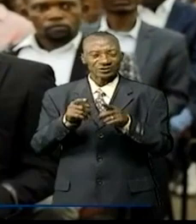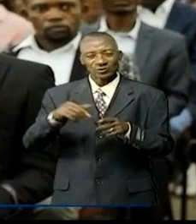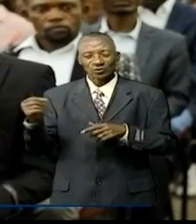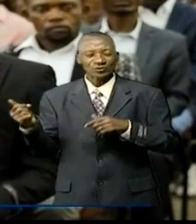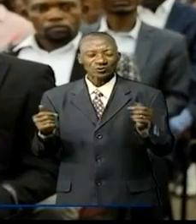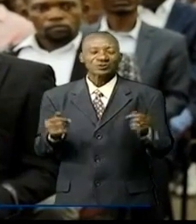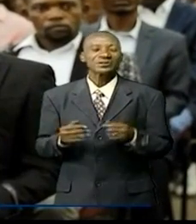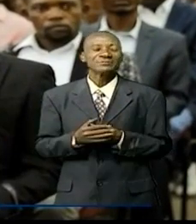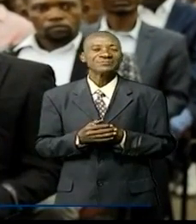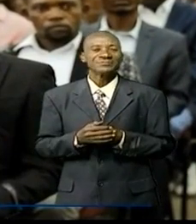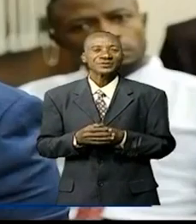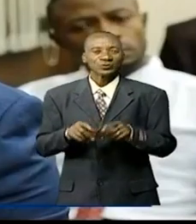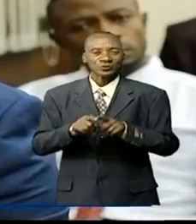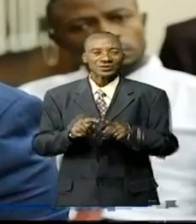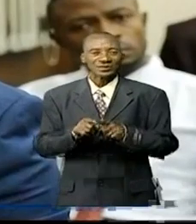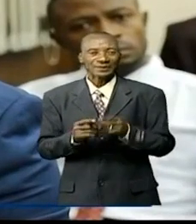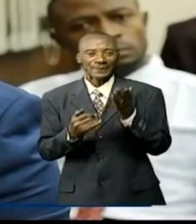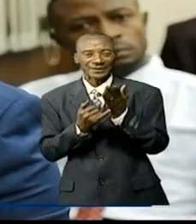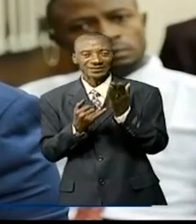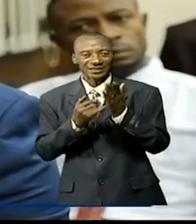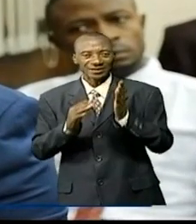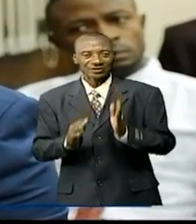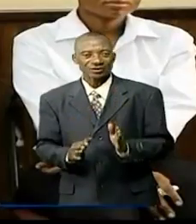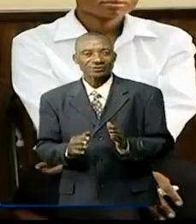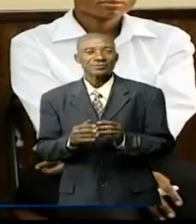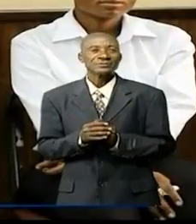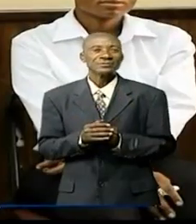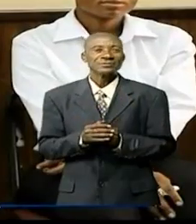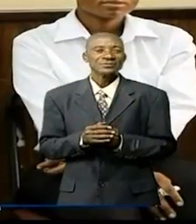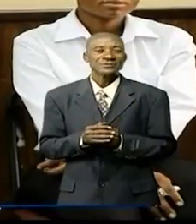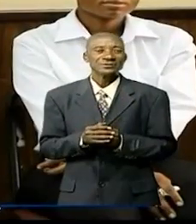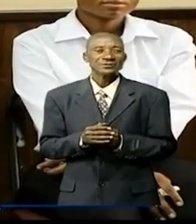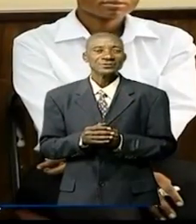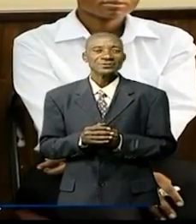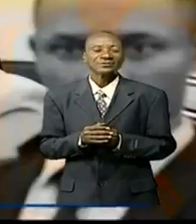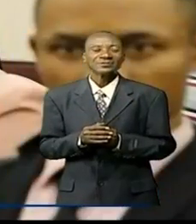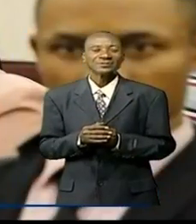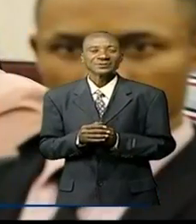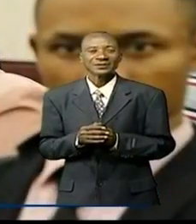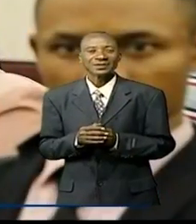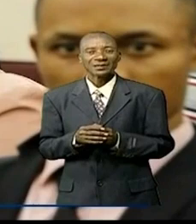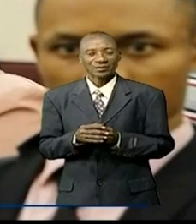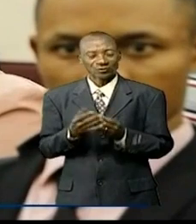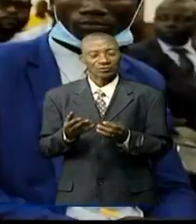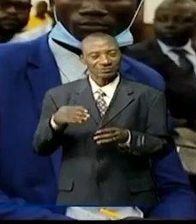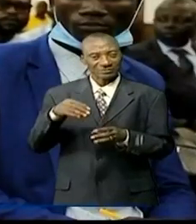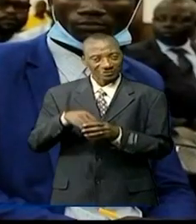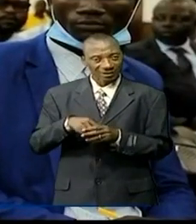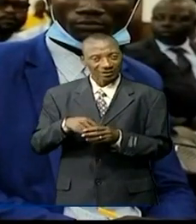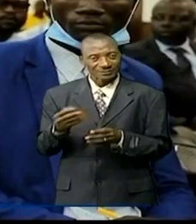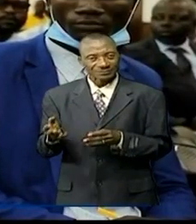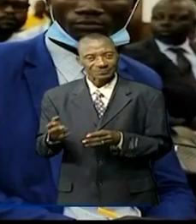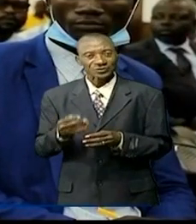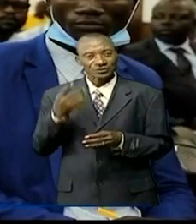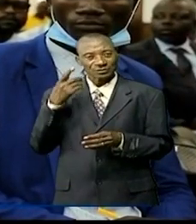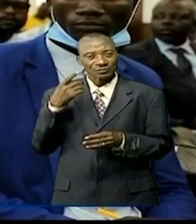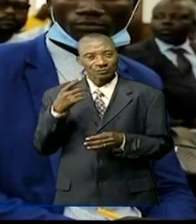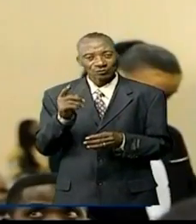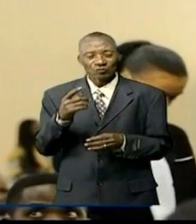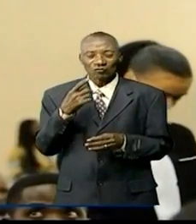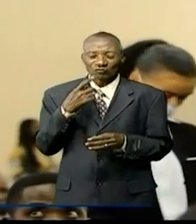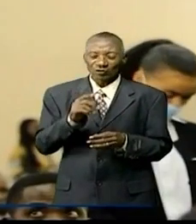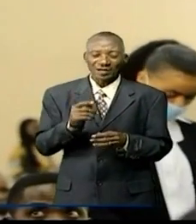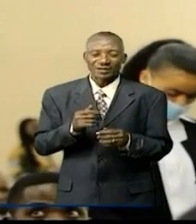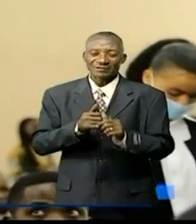profession des ingénieurs et défendre cette profession. Cela en vue d'éviter des accidents